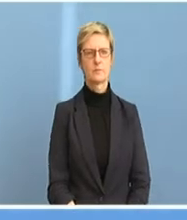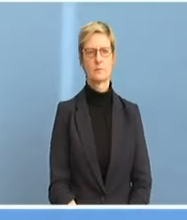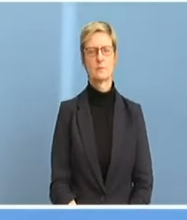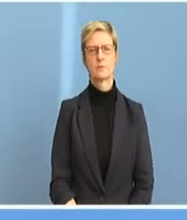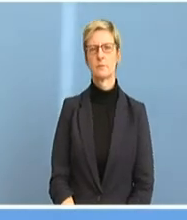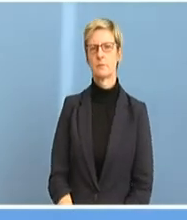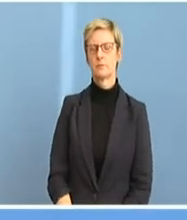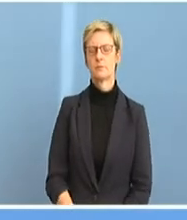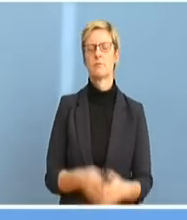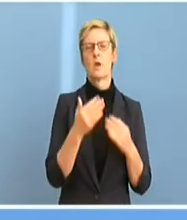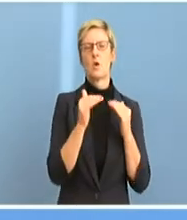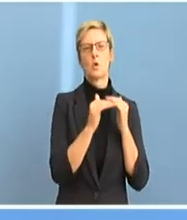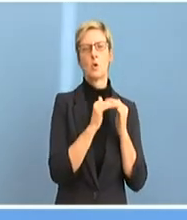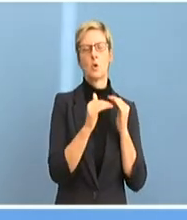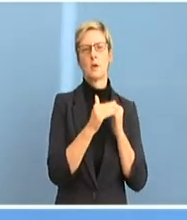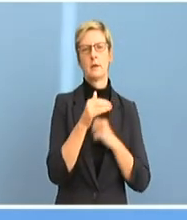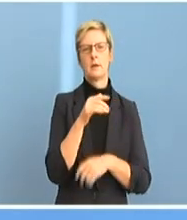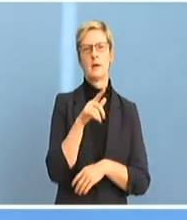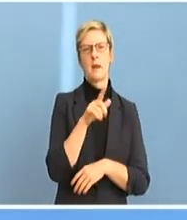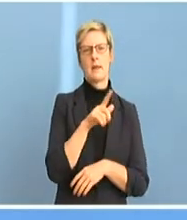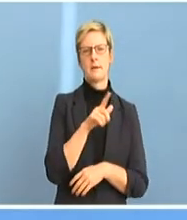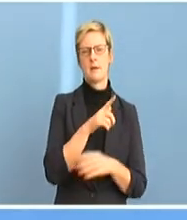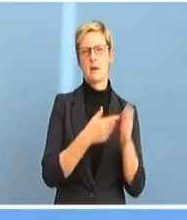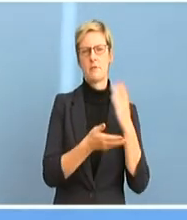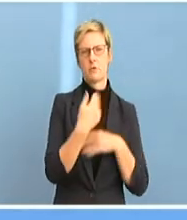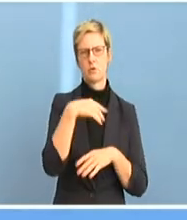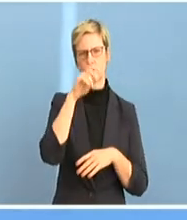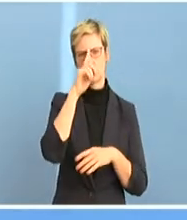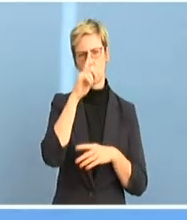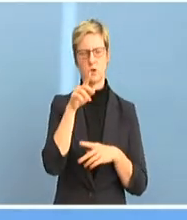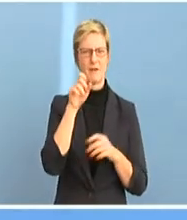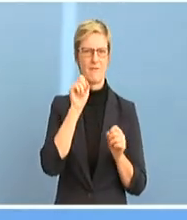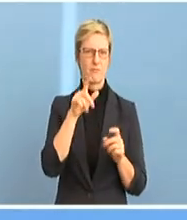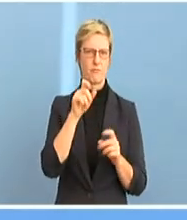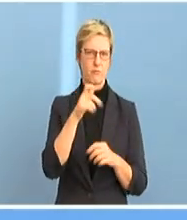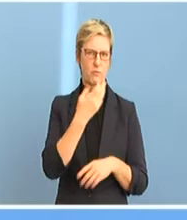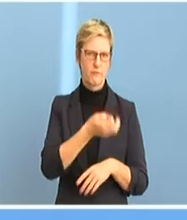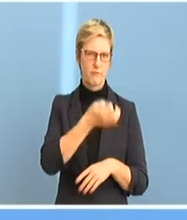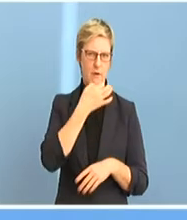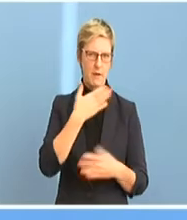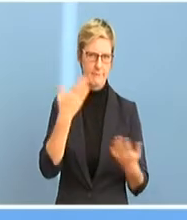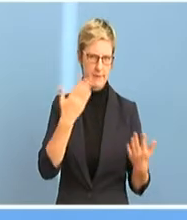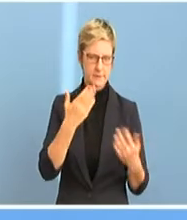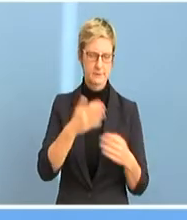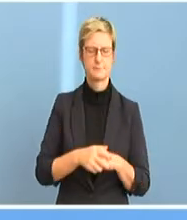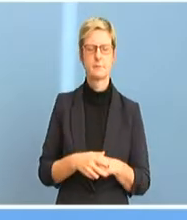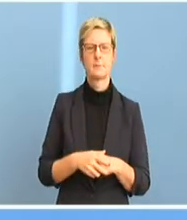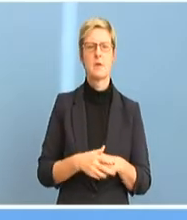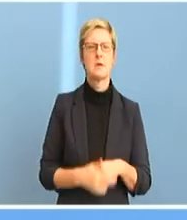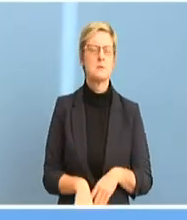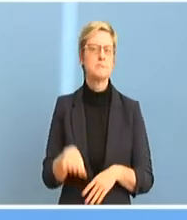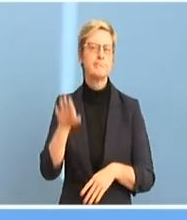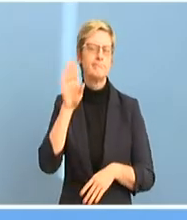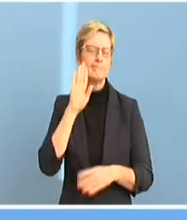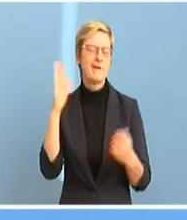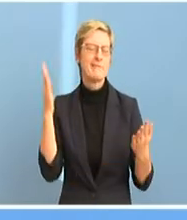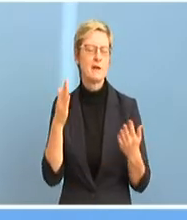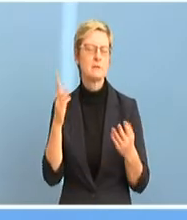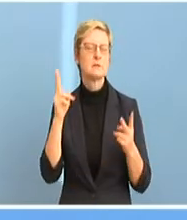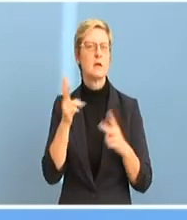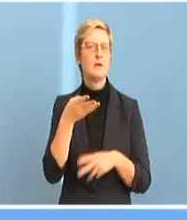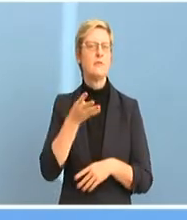Die Kollegin Lindner vom Deutschlandfunk fragt, es gab Meldungen, wonach die Grenze für Minijobs